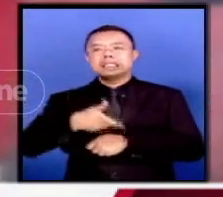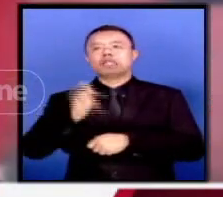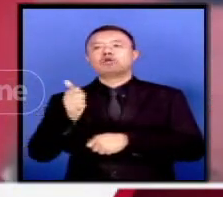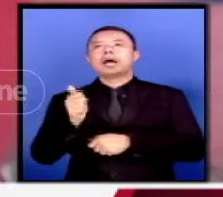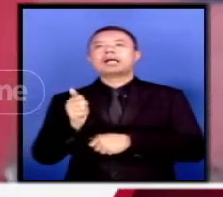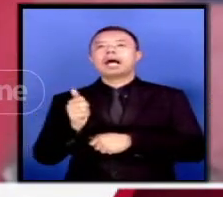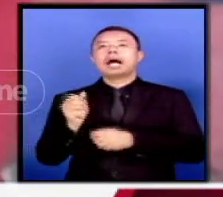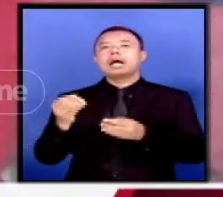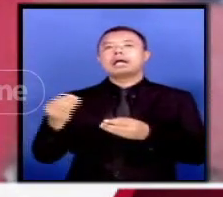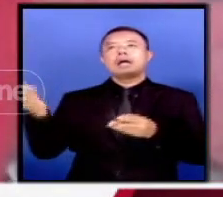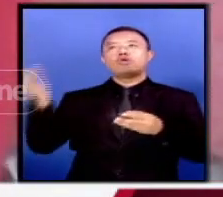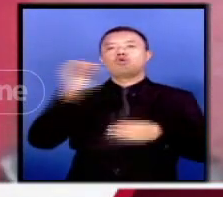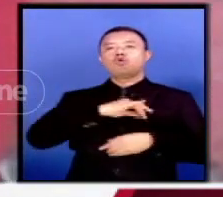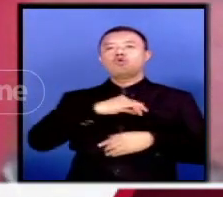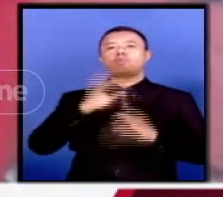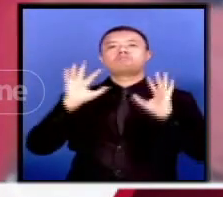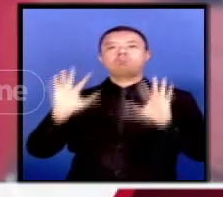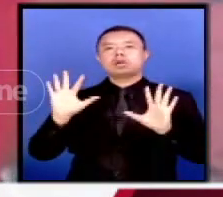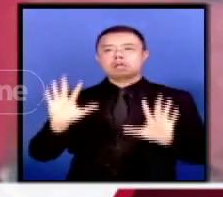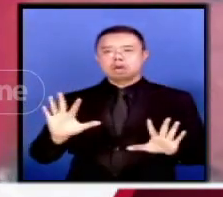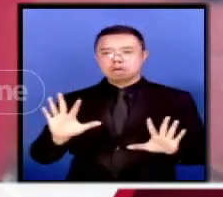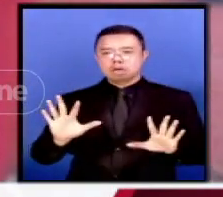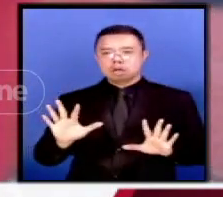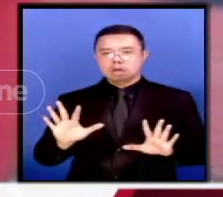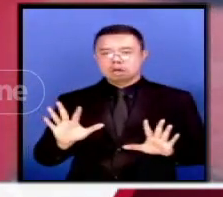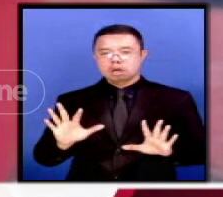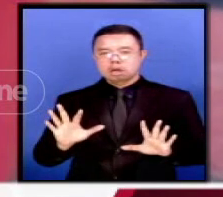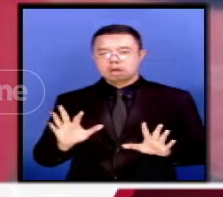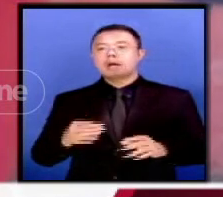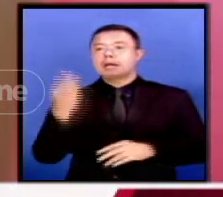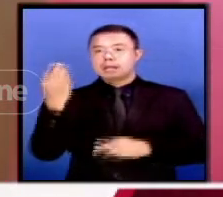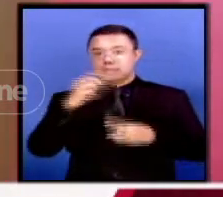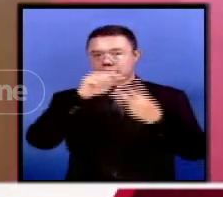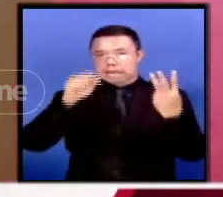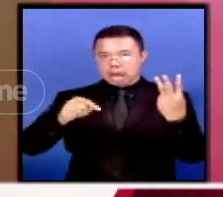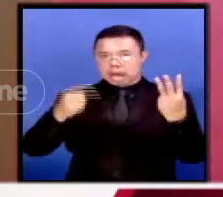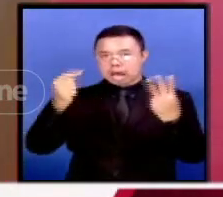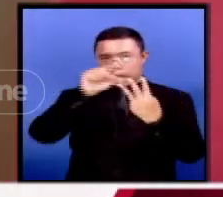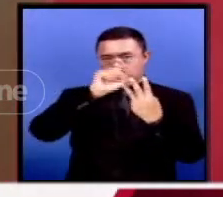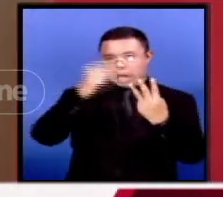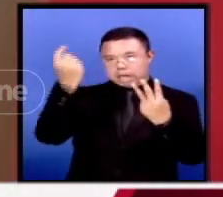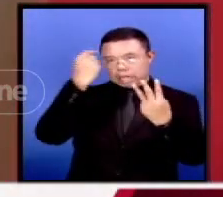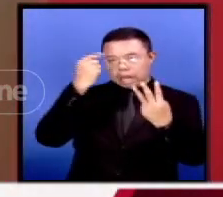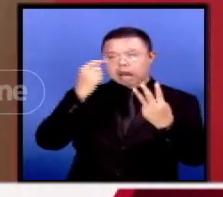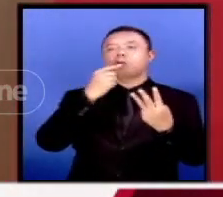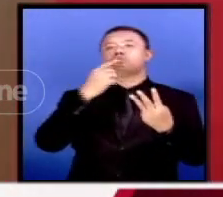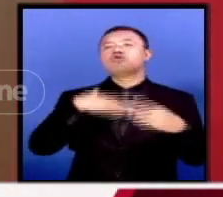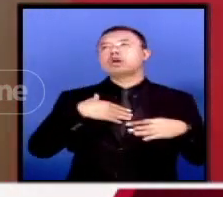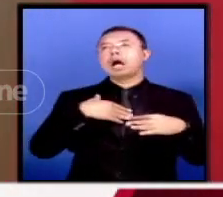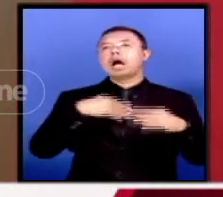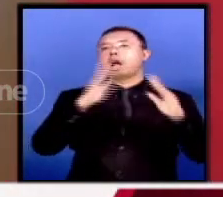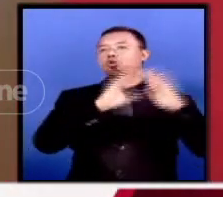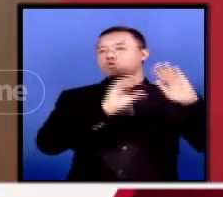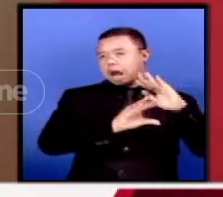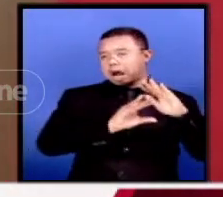tinggi dan meraih keuntungan besar. Sementara ketiga tersangka pemilik dan pekerja gudang BBM ilegal